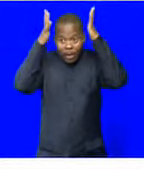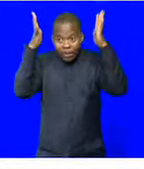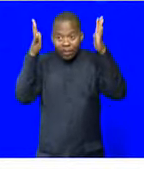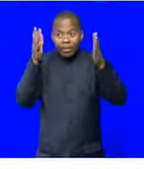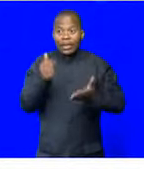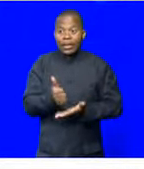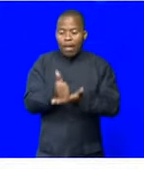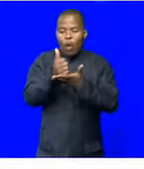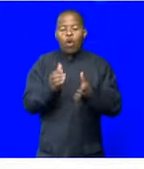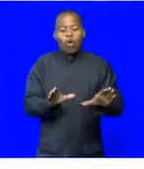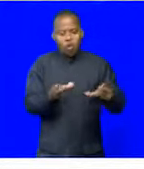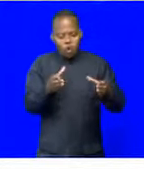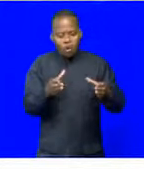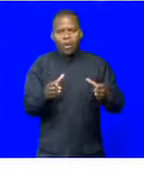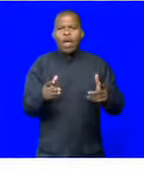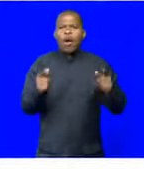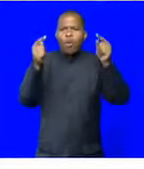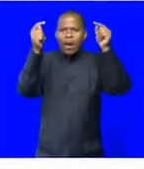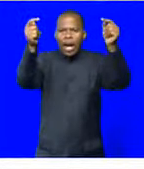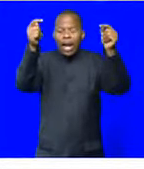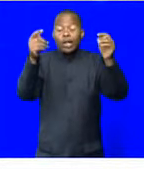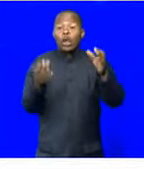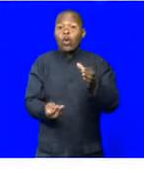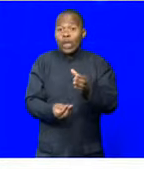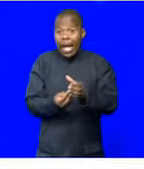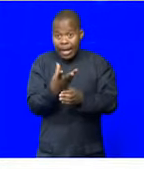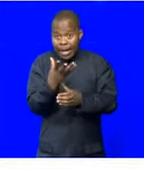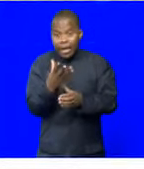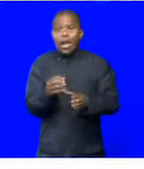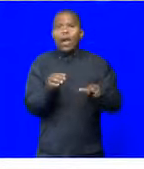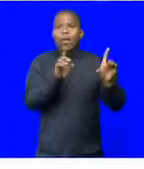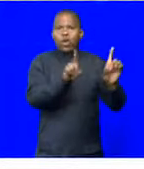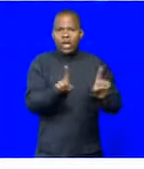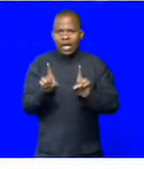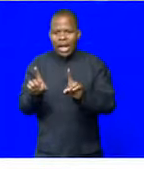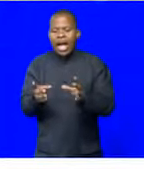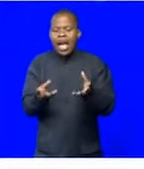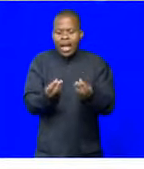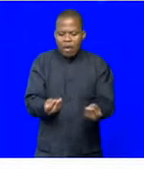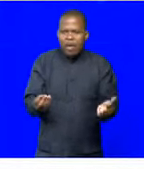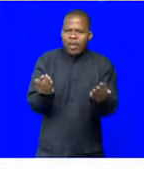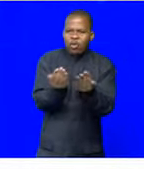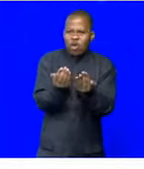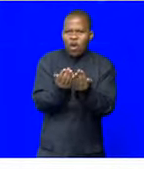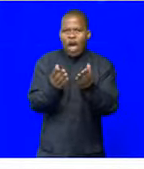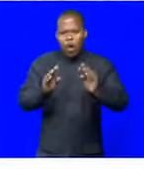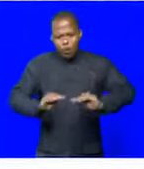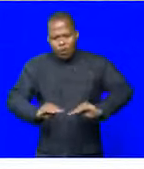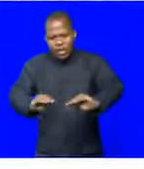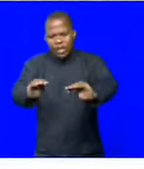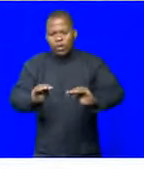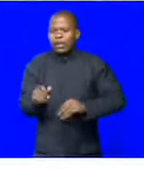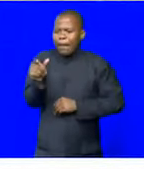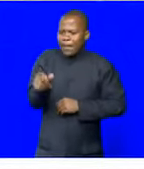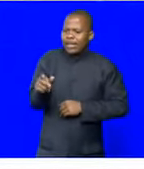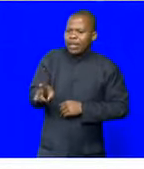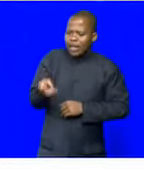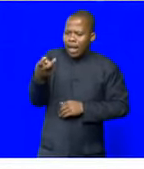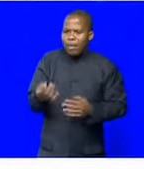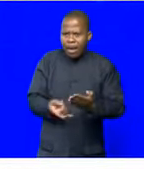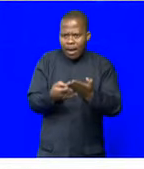tikolwa lapho ifundisa abafundi nabothishela ukuthi umuntu ohlukubethekile ngekwelicansi usidakala kanjani.